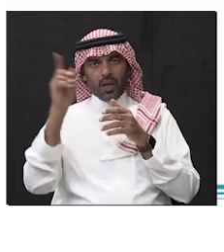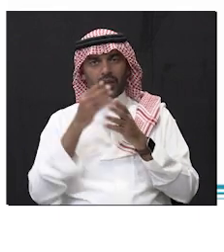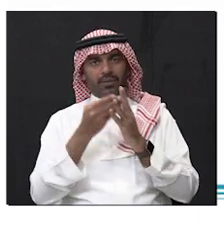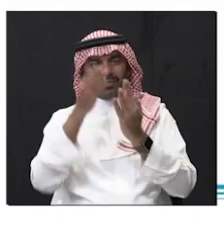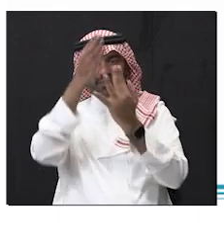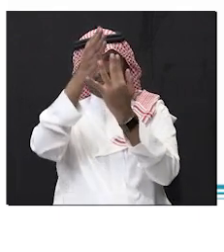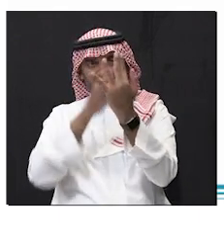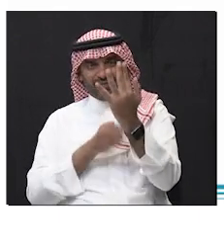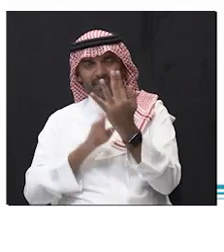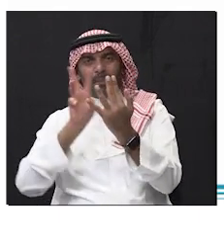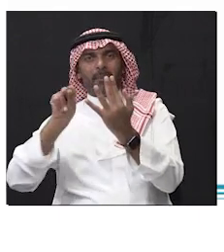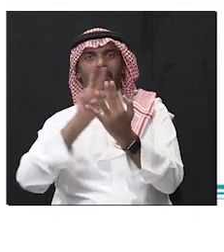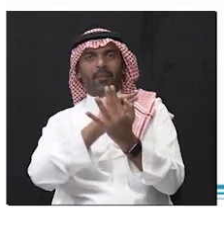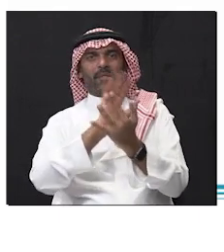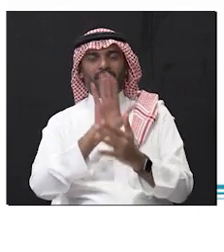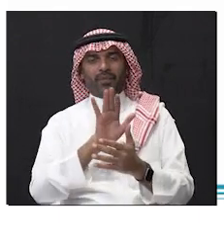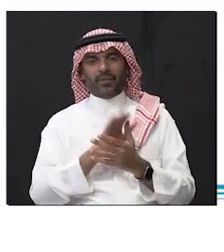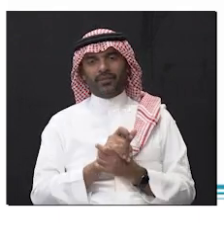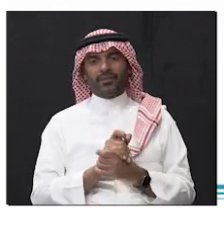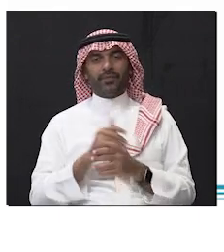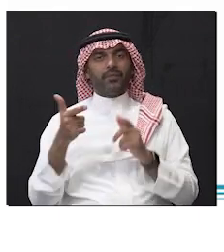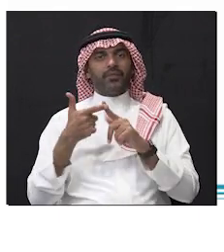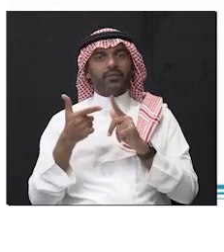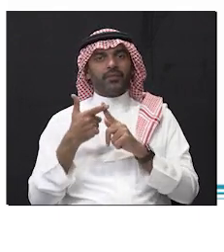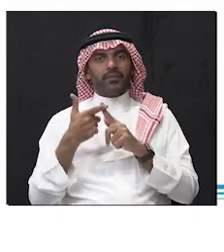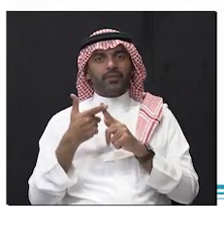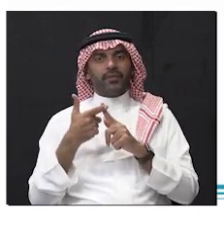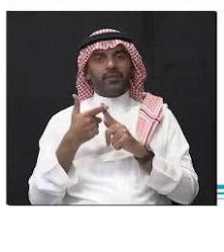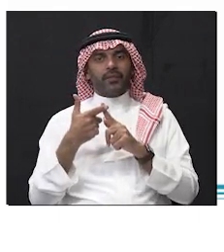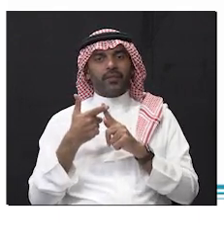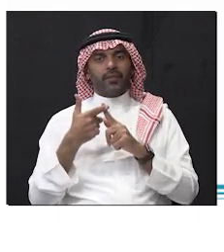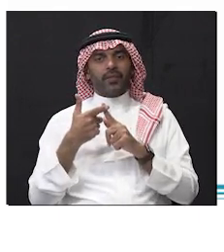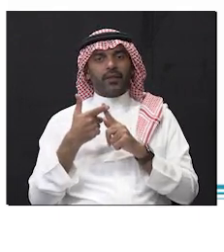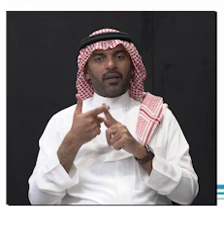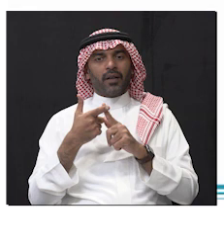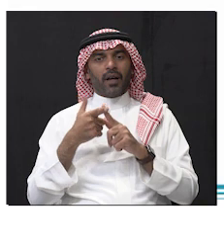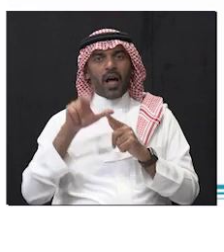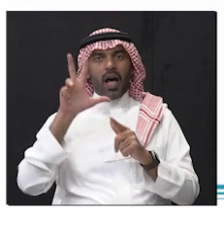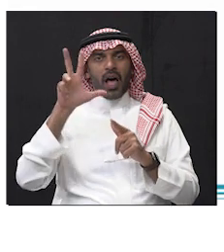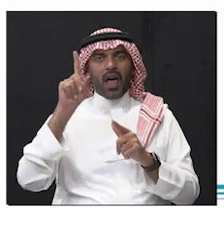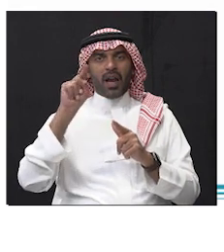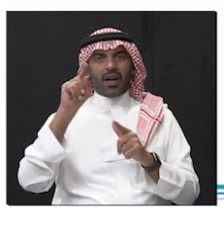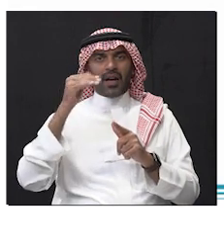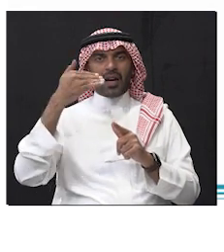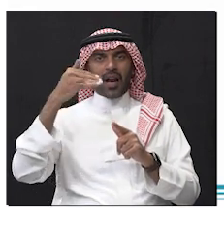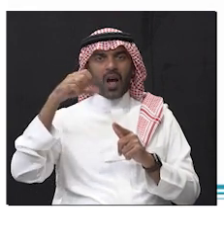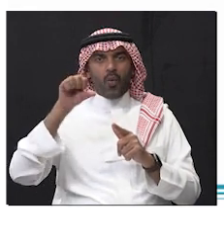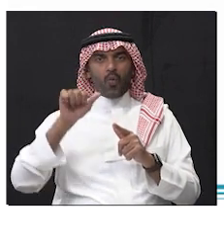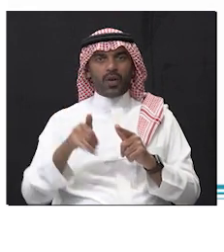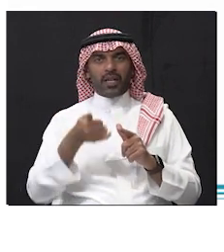صحيحة. تصنف الرخويات من الفقاريات.